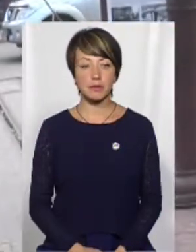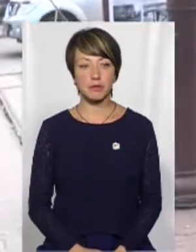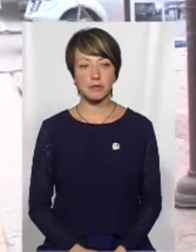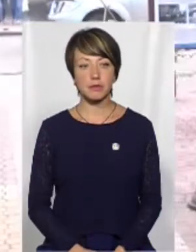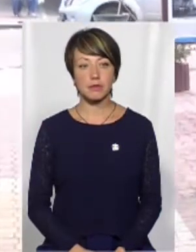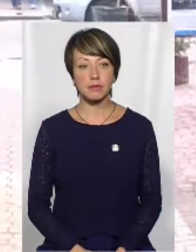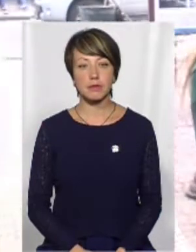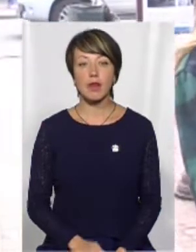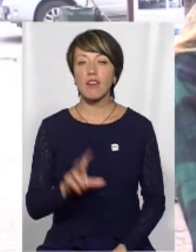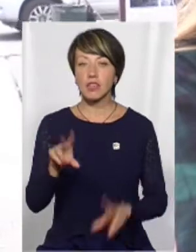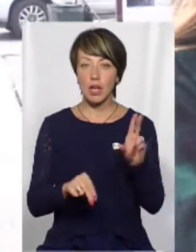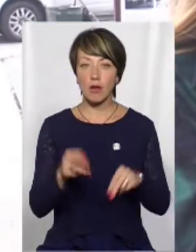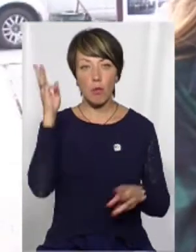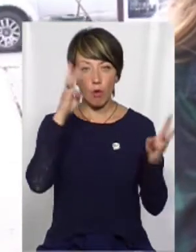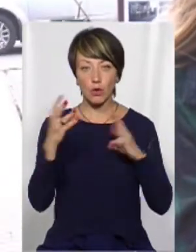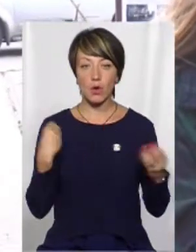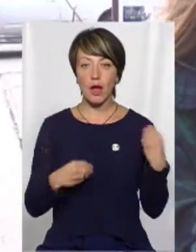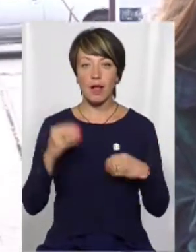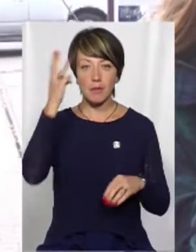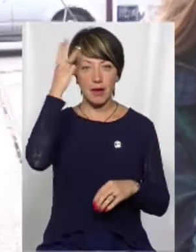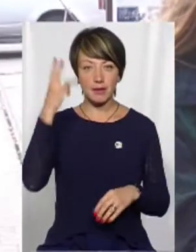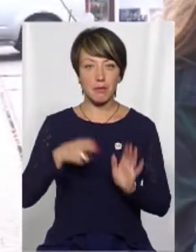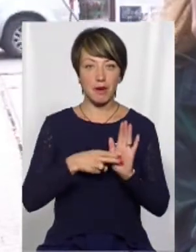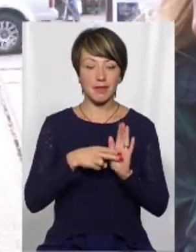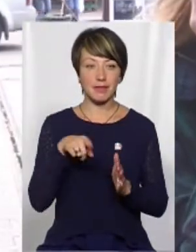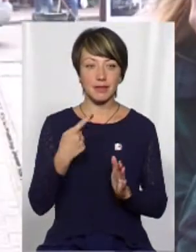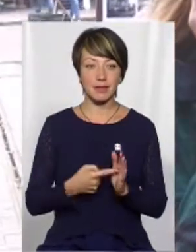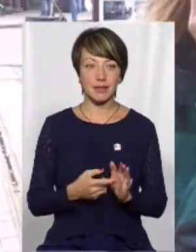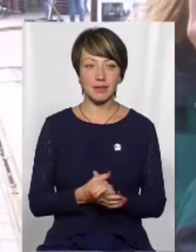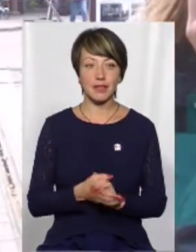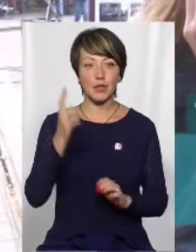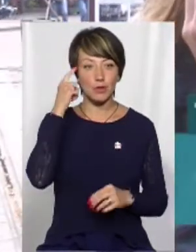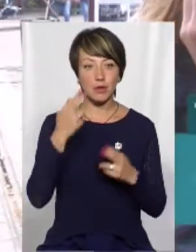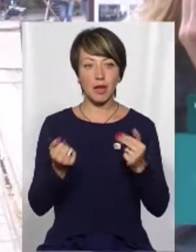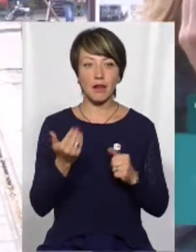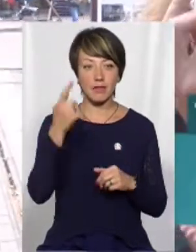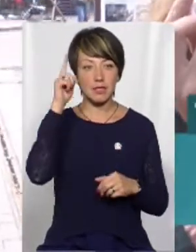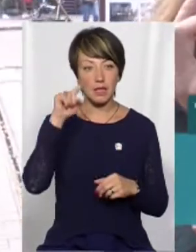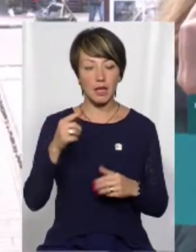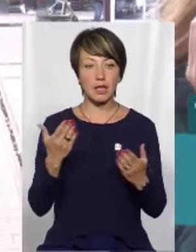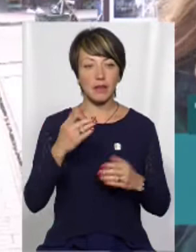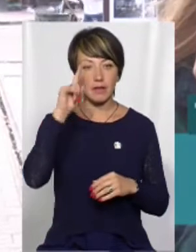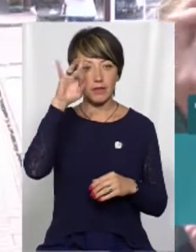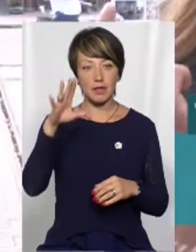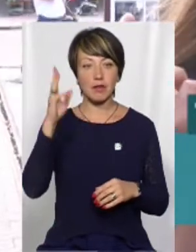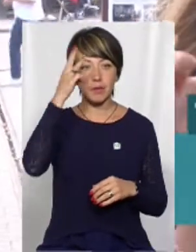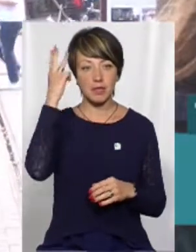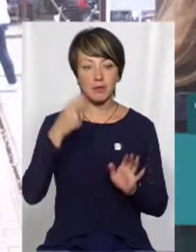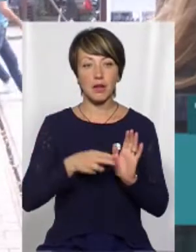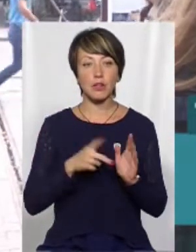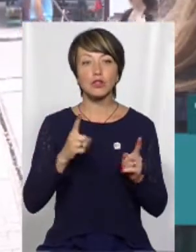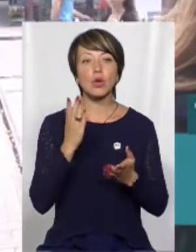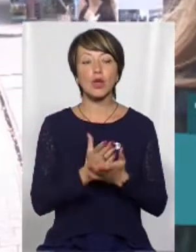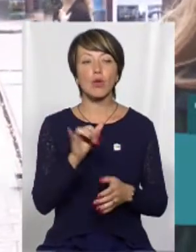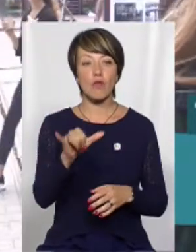Ви гадаєте, чи модно одягатися в одяг від хмельницьких брендів? Я думаю, так. А ви знаєте якісь вам відомі хмельницькі бренди? Звичайно. А що є